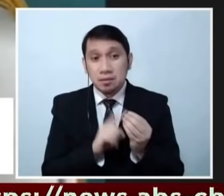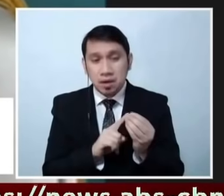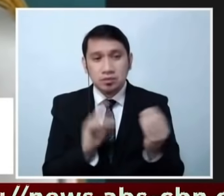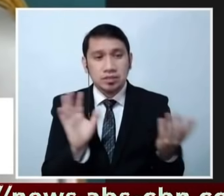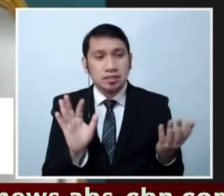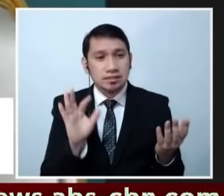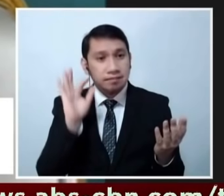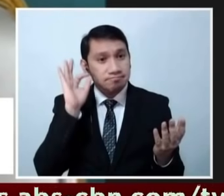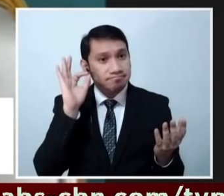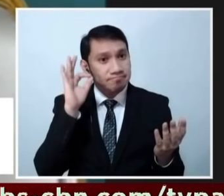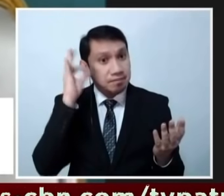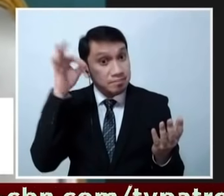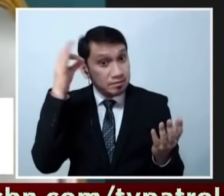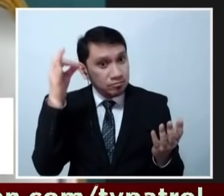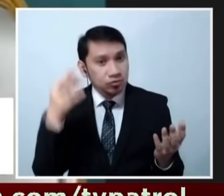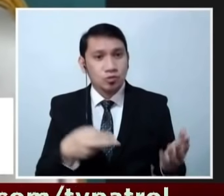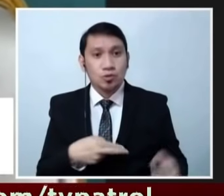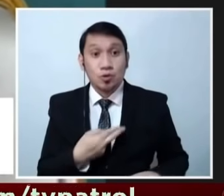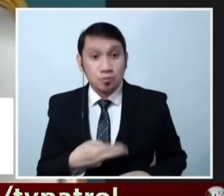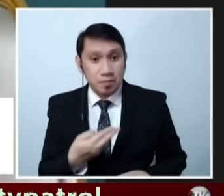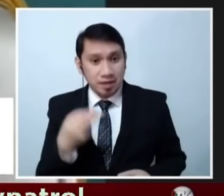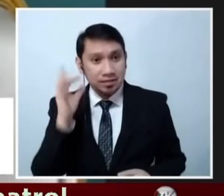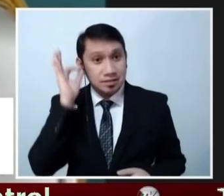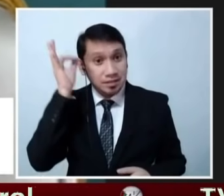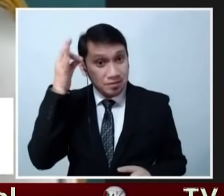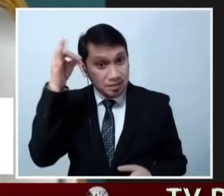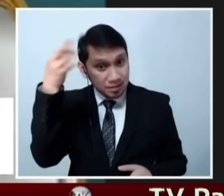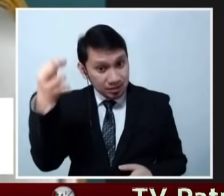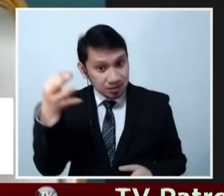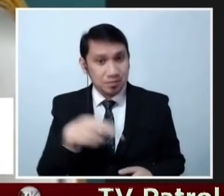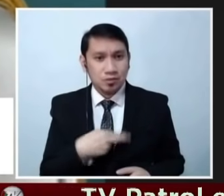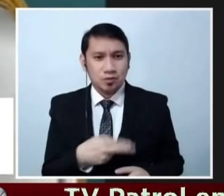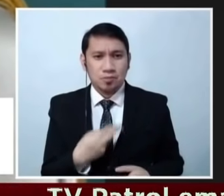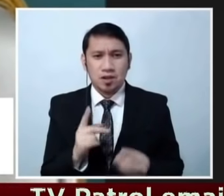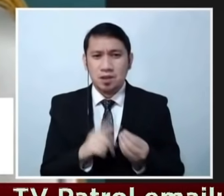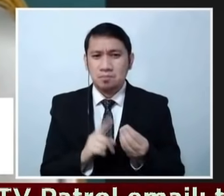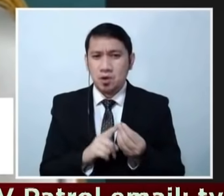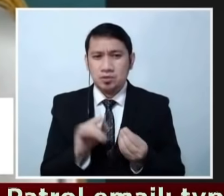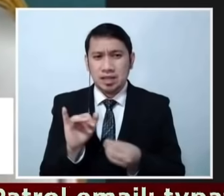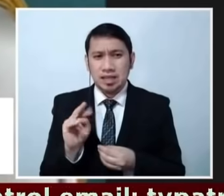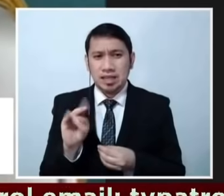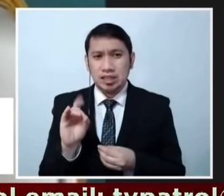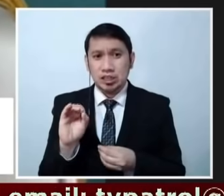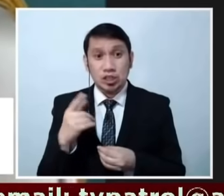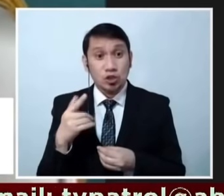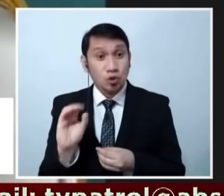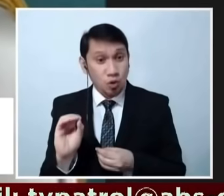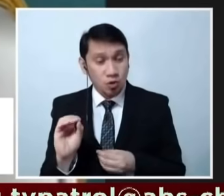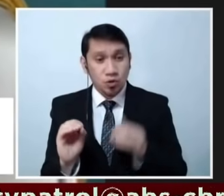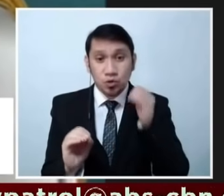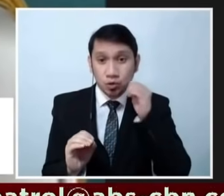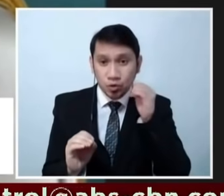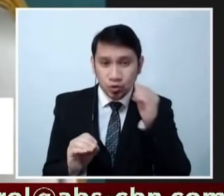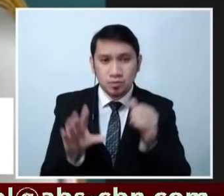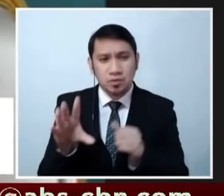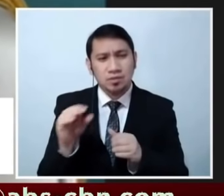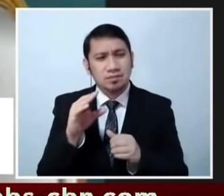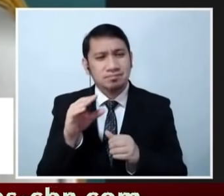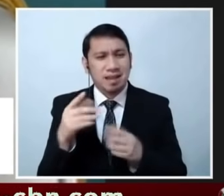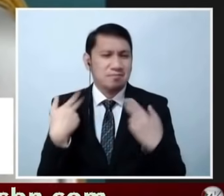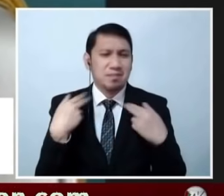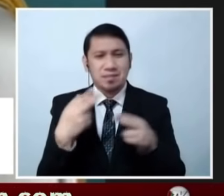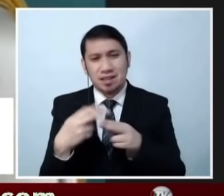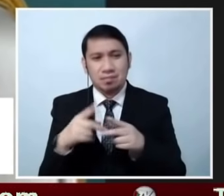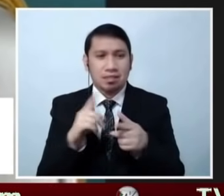romance told through the music of the Indigo Girls between a boy named Glitter and a boy named Doom, and they